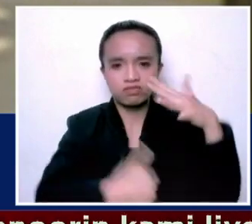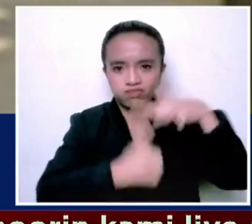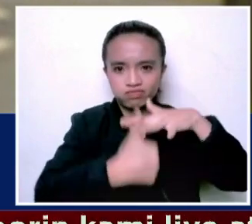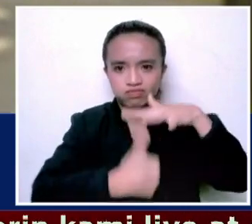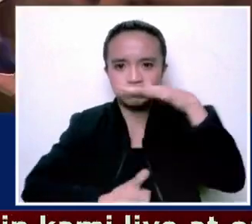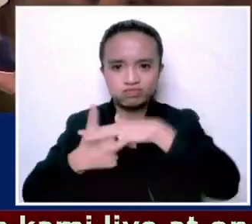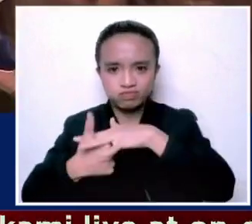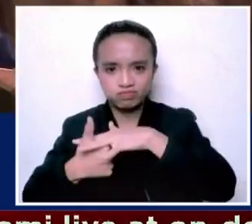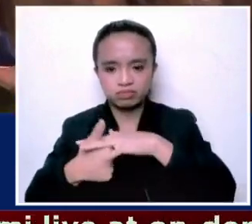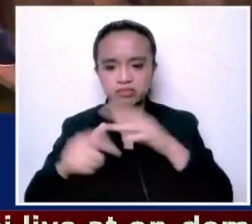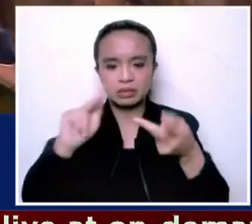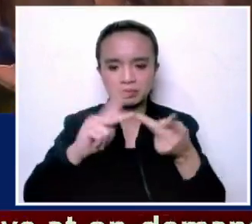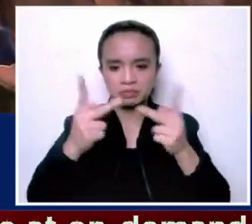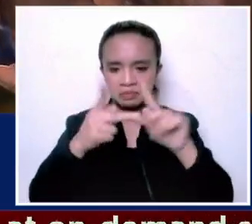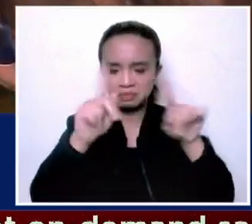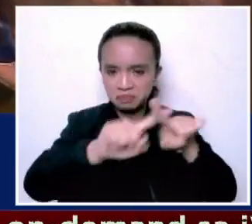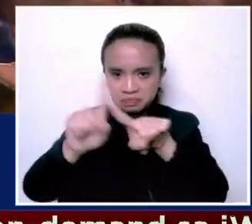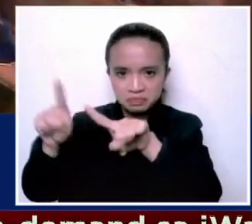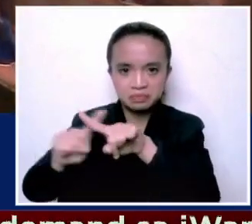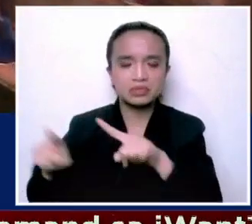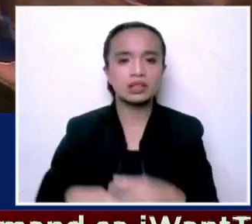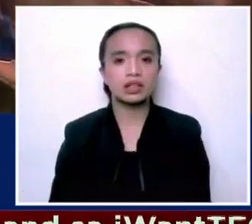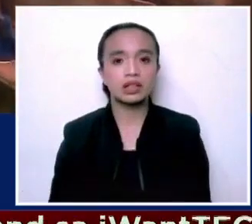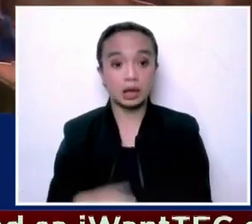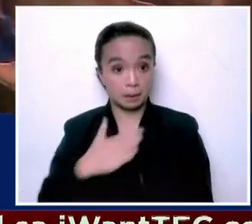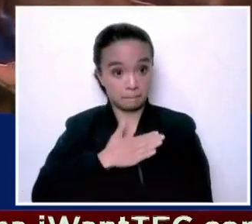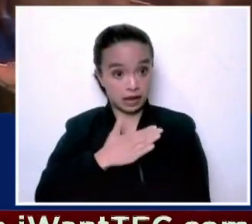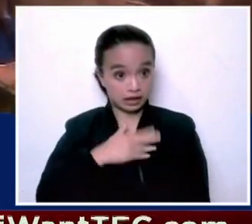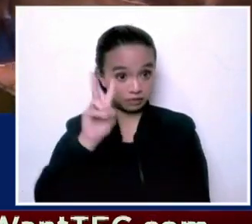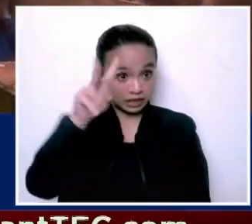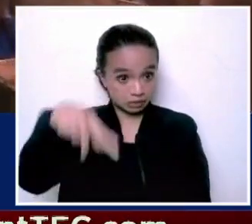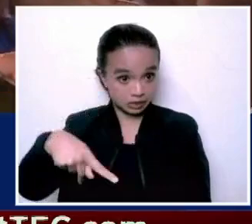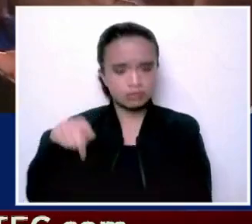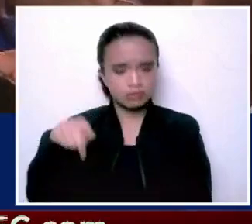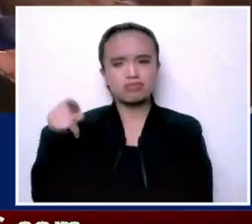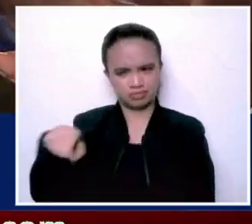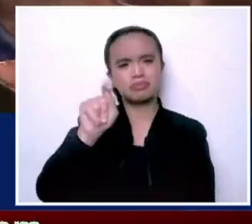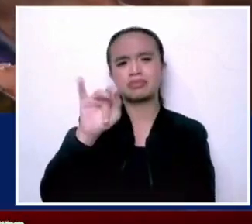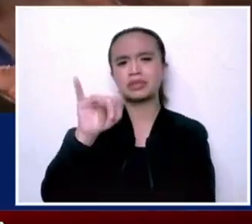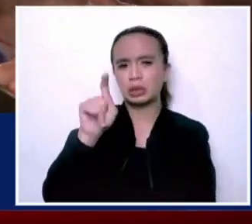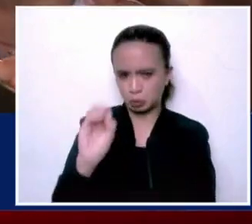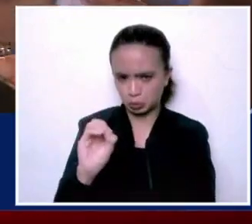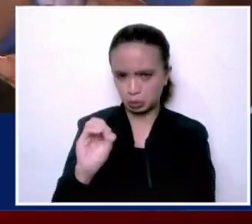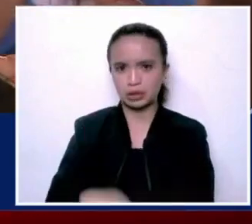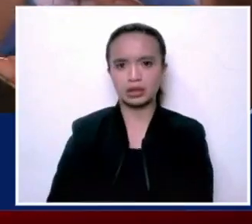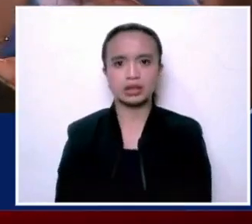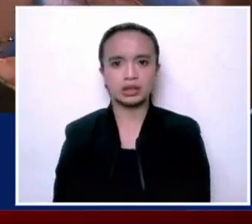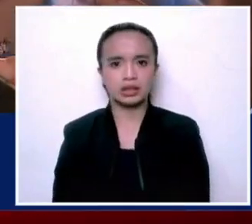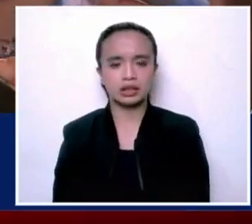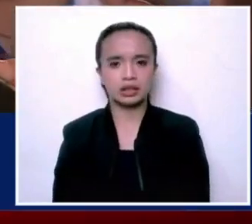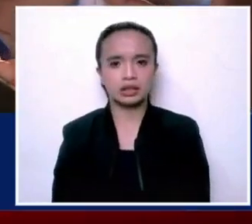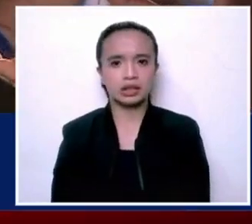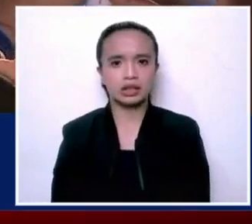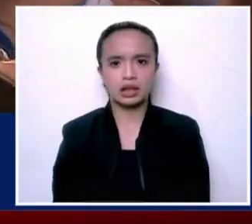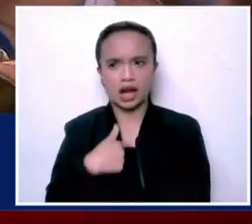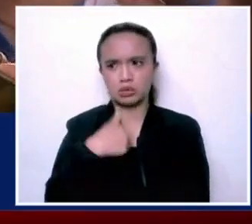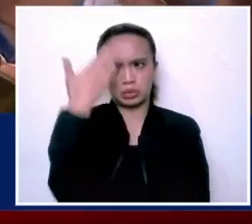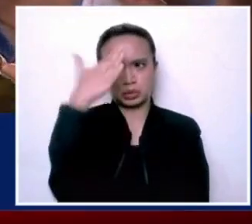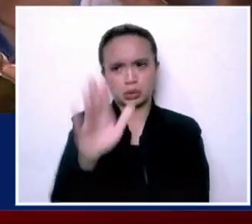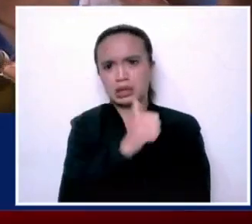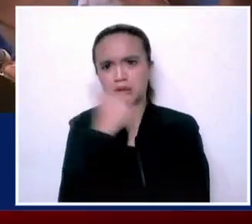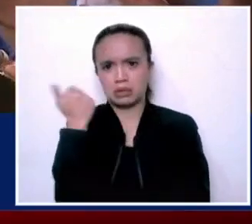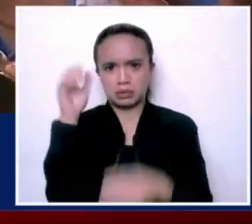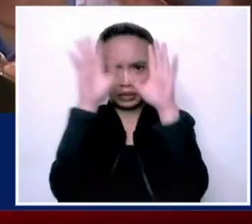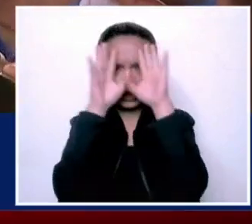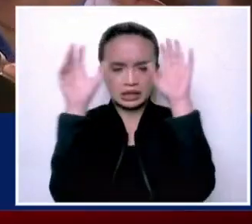kandidato. Ang Vice President ko, si Tito Soto. Now, I don't know about the other presidential candidates. Yung isa narinig